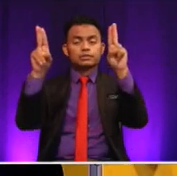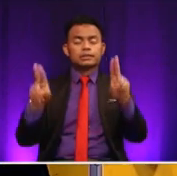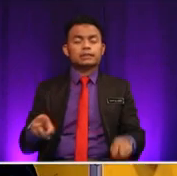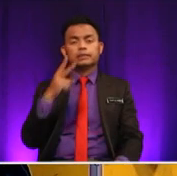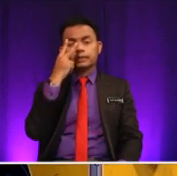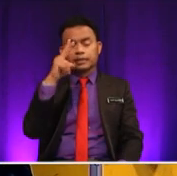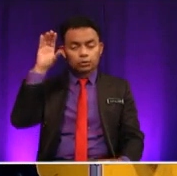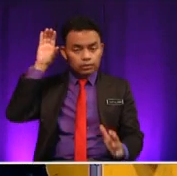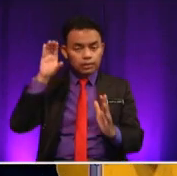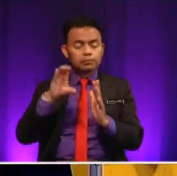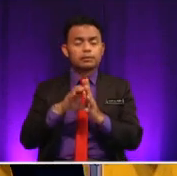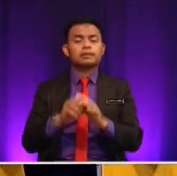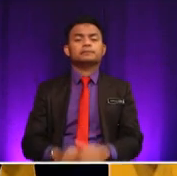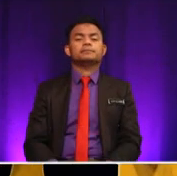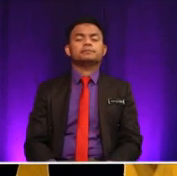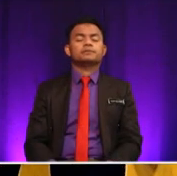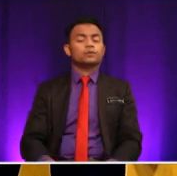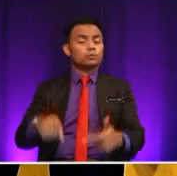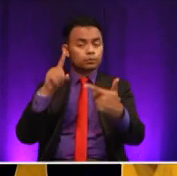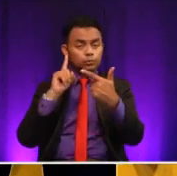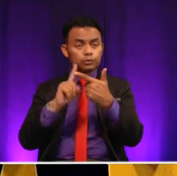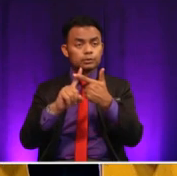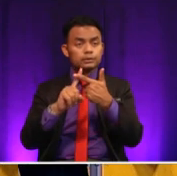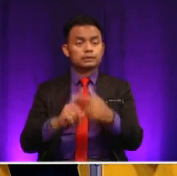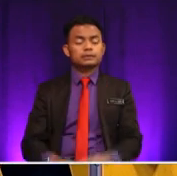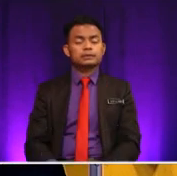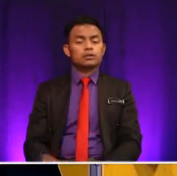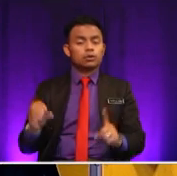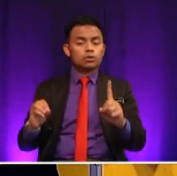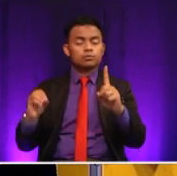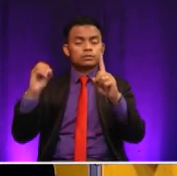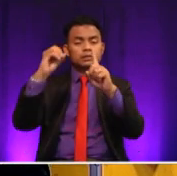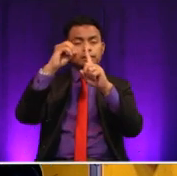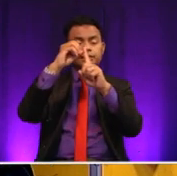wajahnya yang seterusnya yang kedua tadi saya ucapkan apa objektif